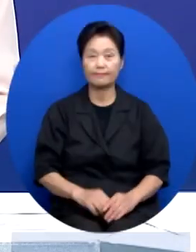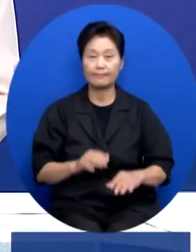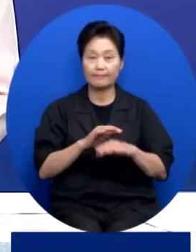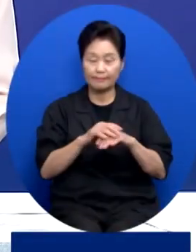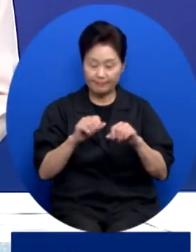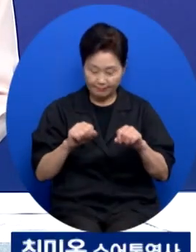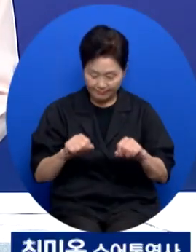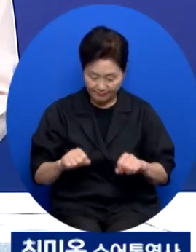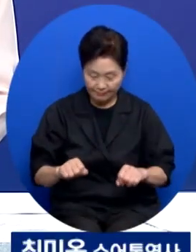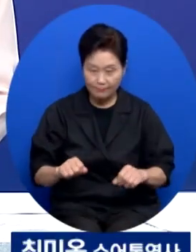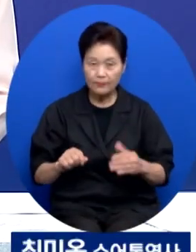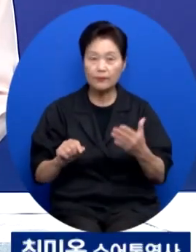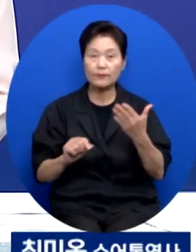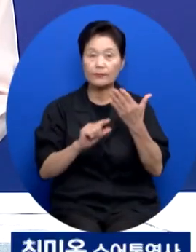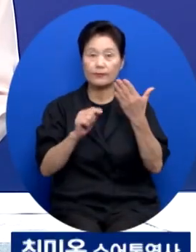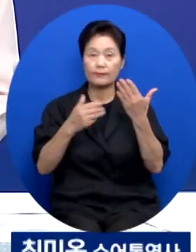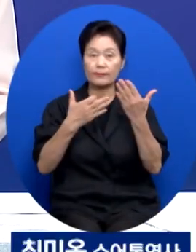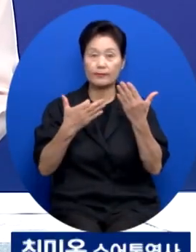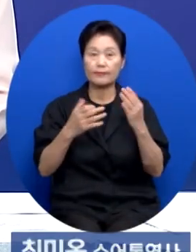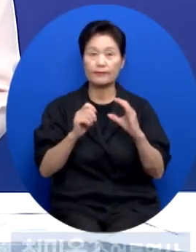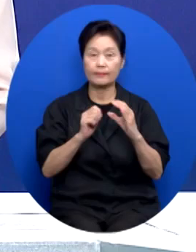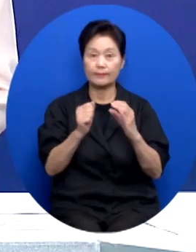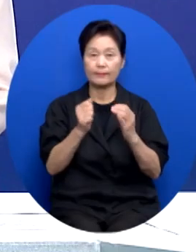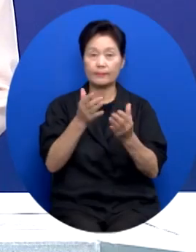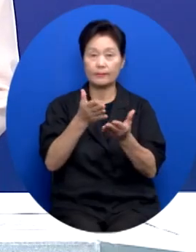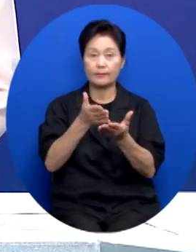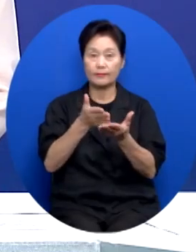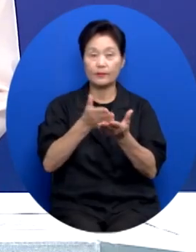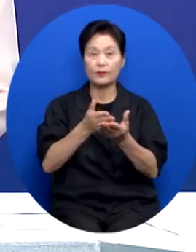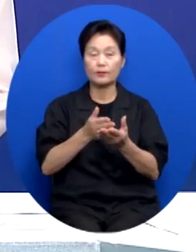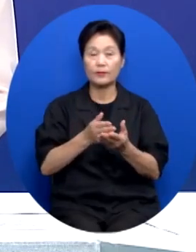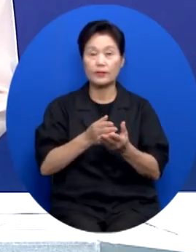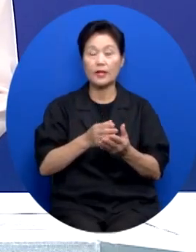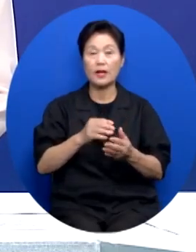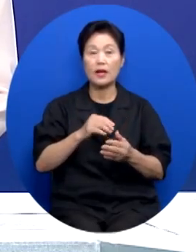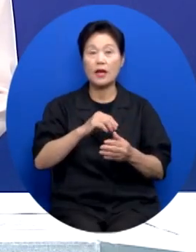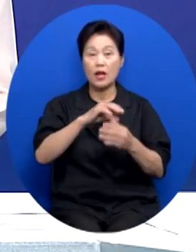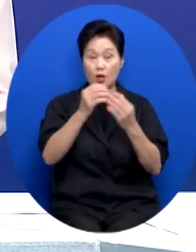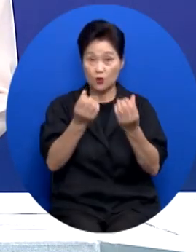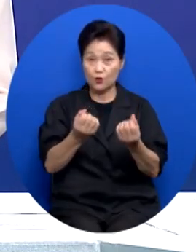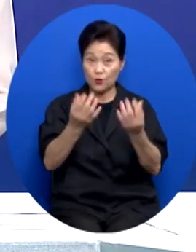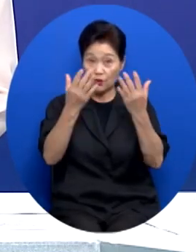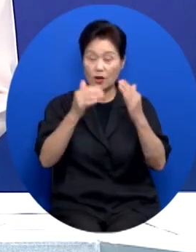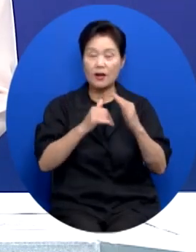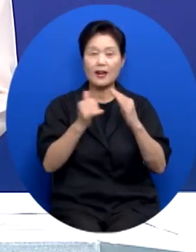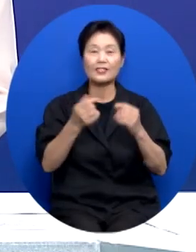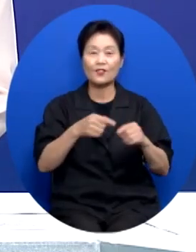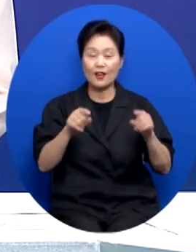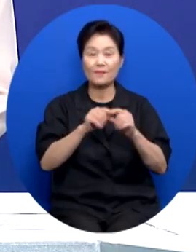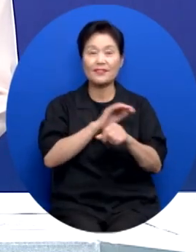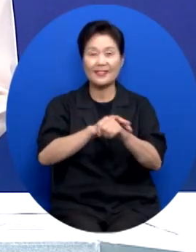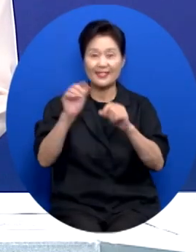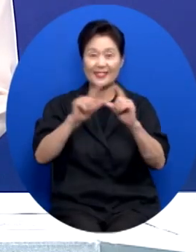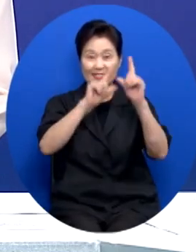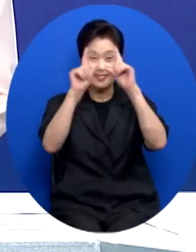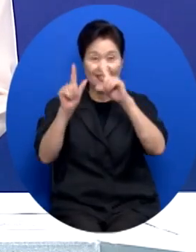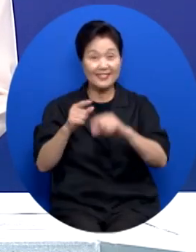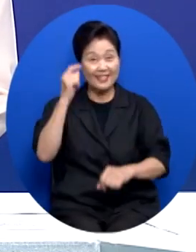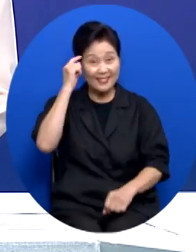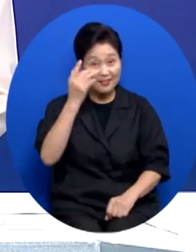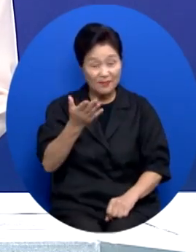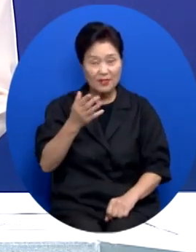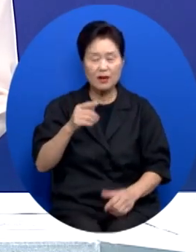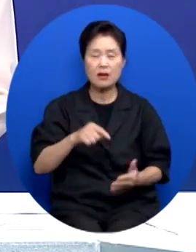시청자 여러분 안녕하십니까. 9월 19일 CTS 뉴스입니다. 민족의 대명절 추석, 가족과 함께 잘 보내셨습니까?